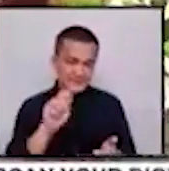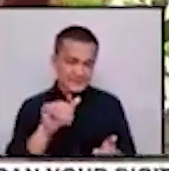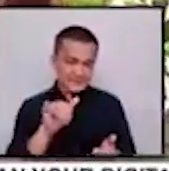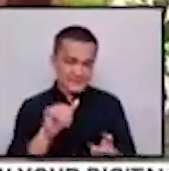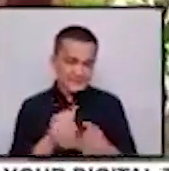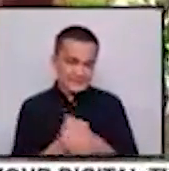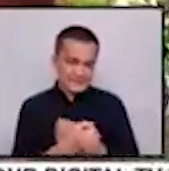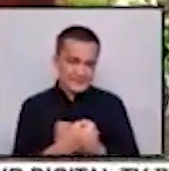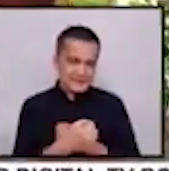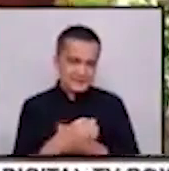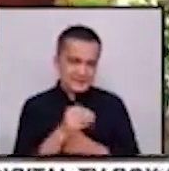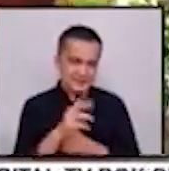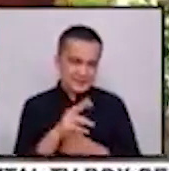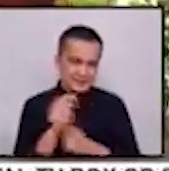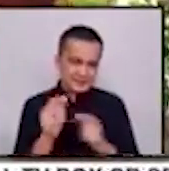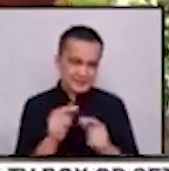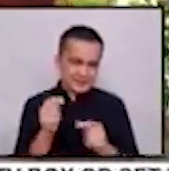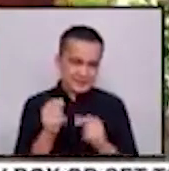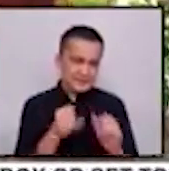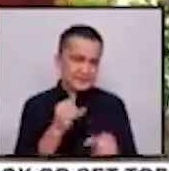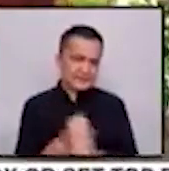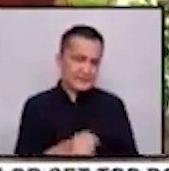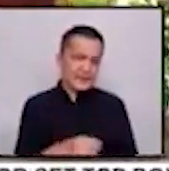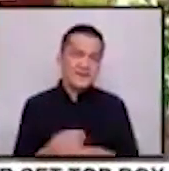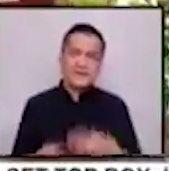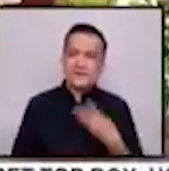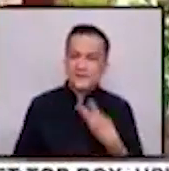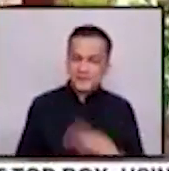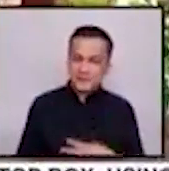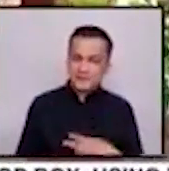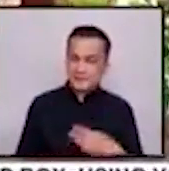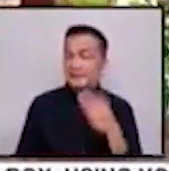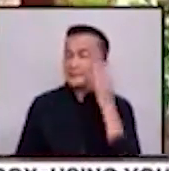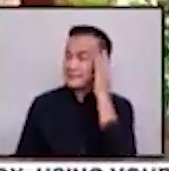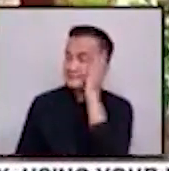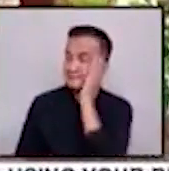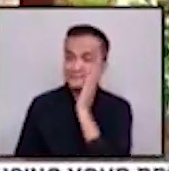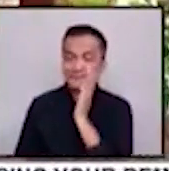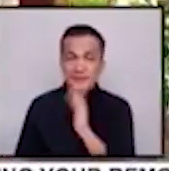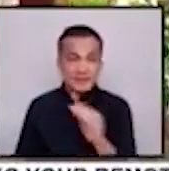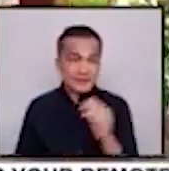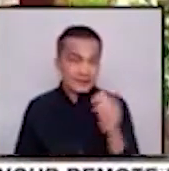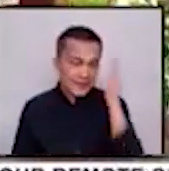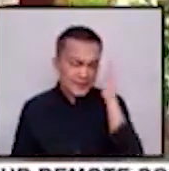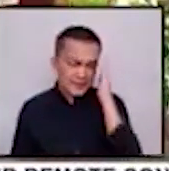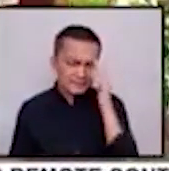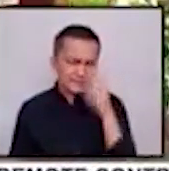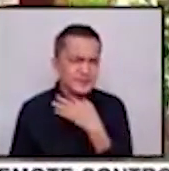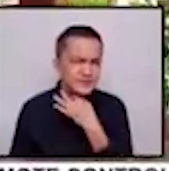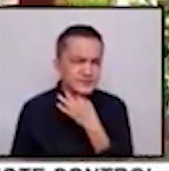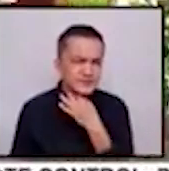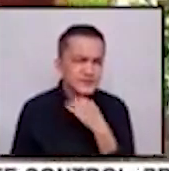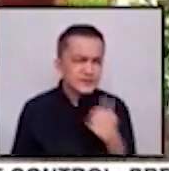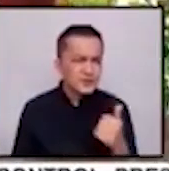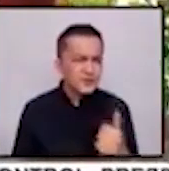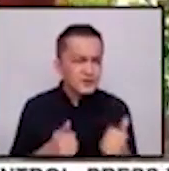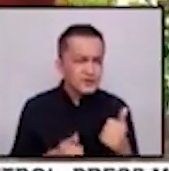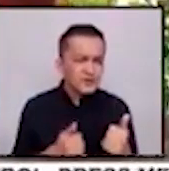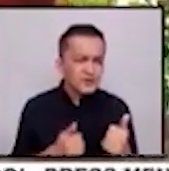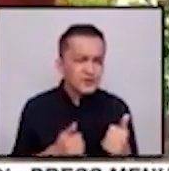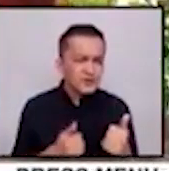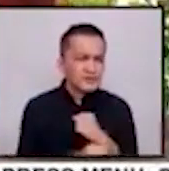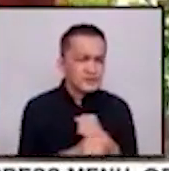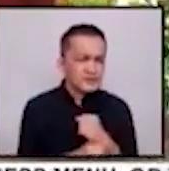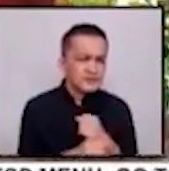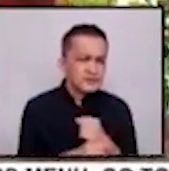Wow, din. I wish. Pero, Fie, alam mo ha, curious lang din ako sa kung ano yung gusto niya talagang advocacy pagdating niya dito